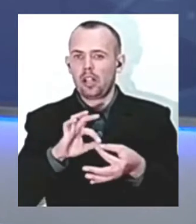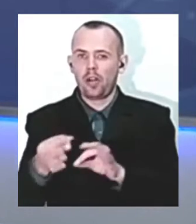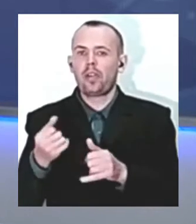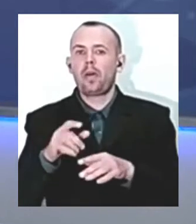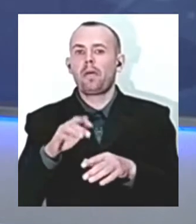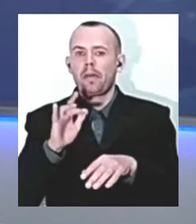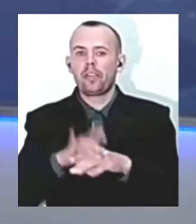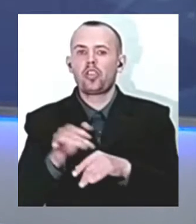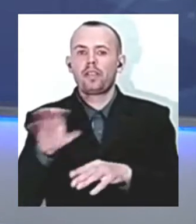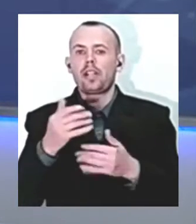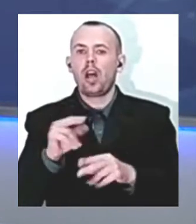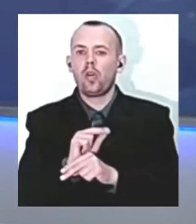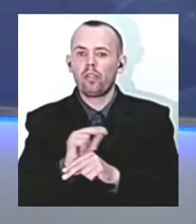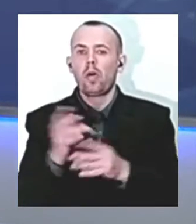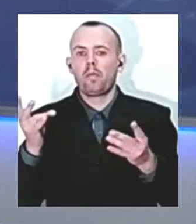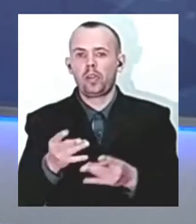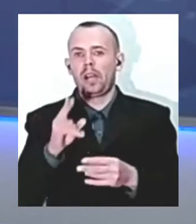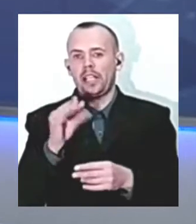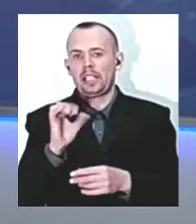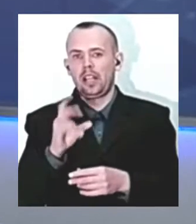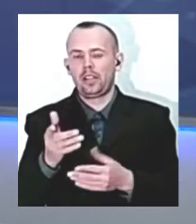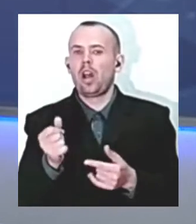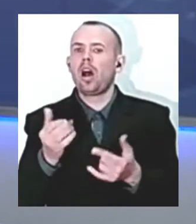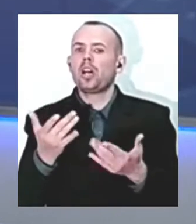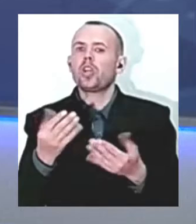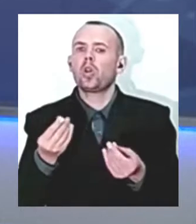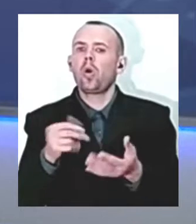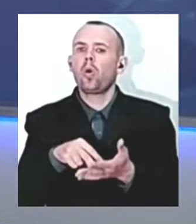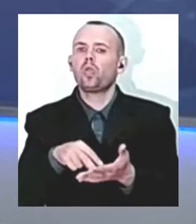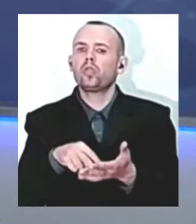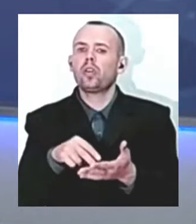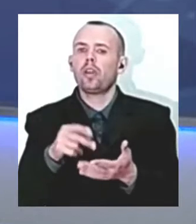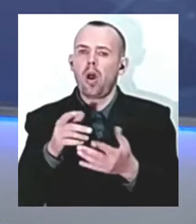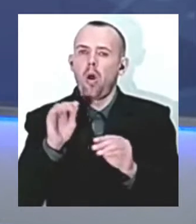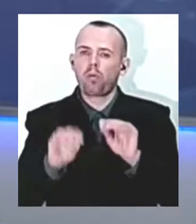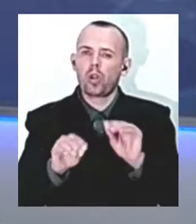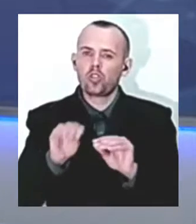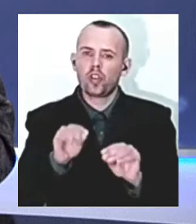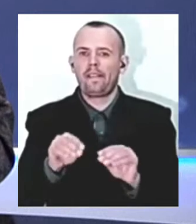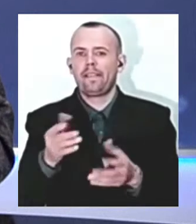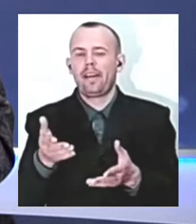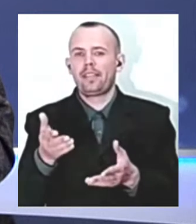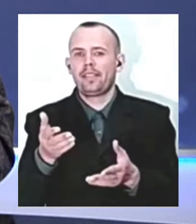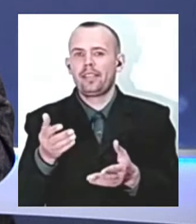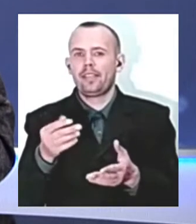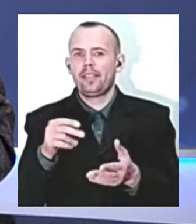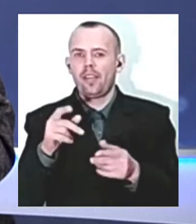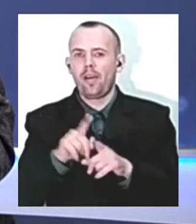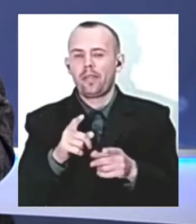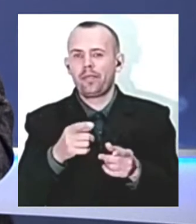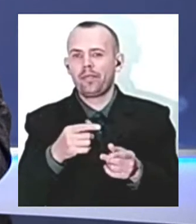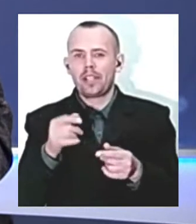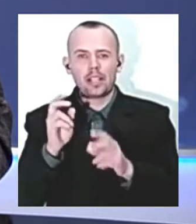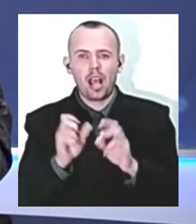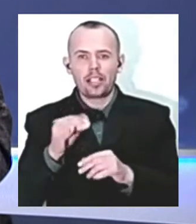лікування потрібен кисень. А от скільки коштує облаштування, придбання однієї такої станції кисневої, так?